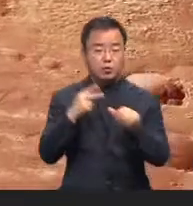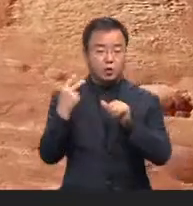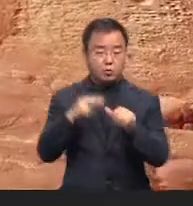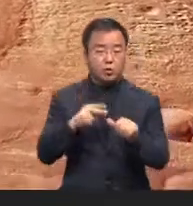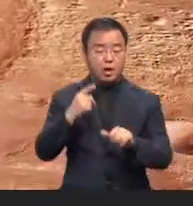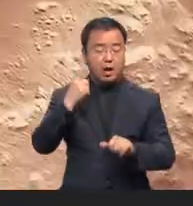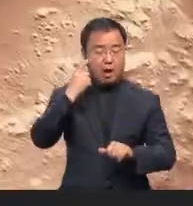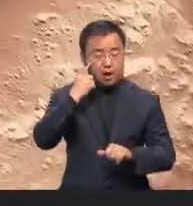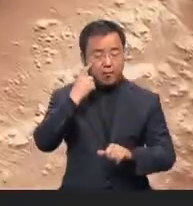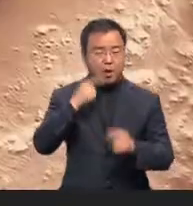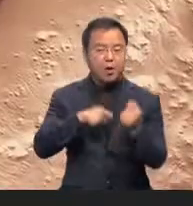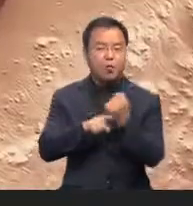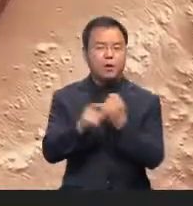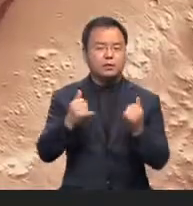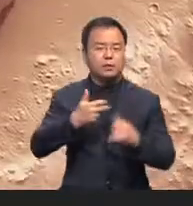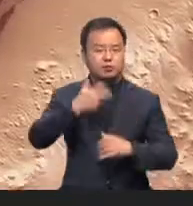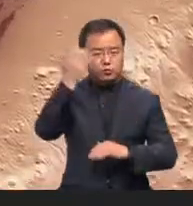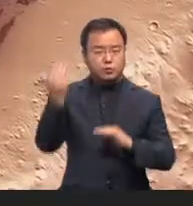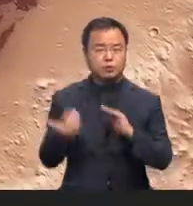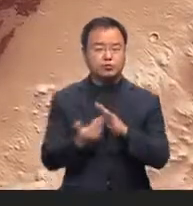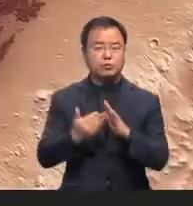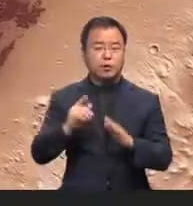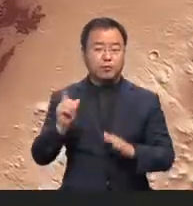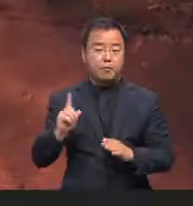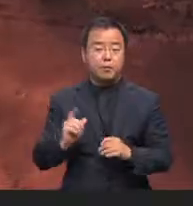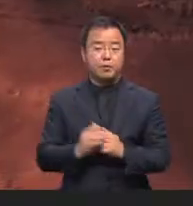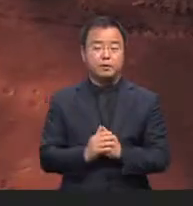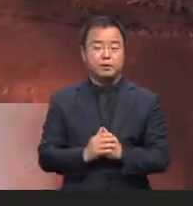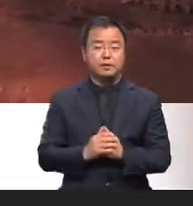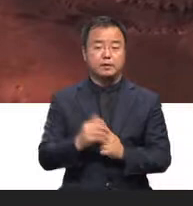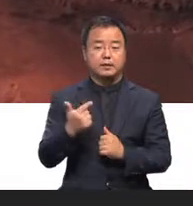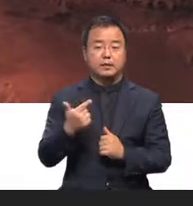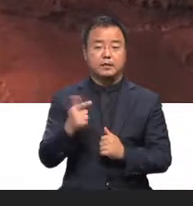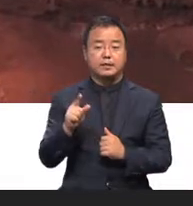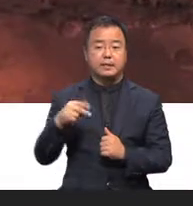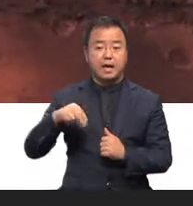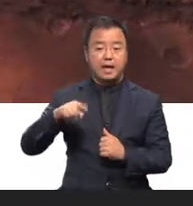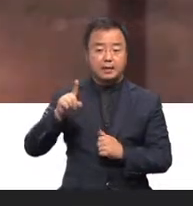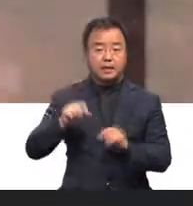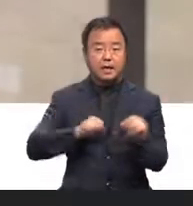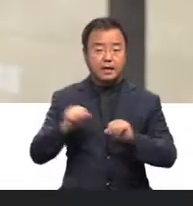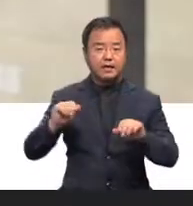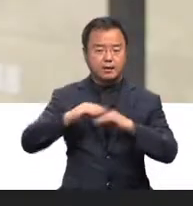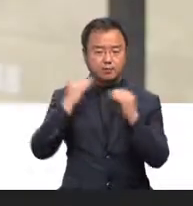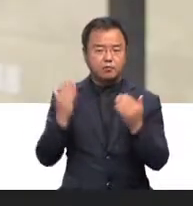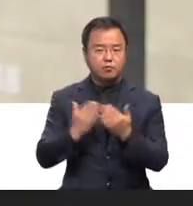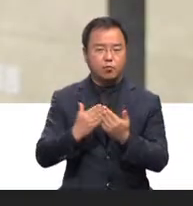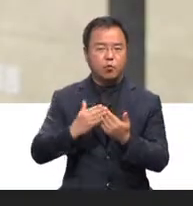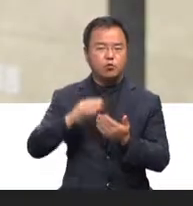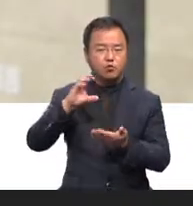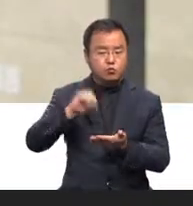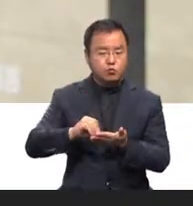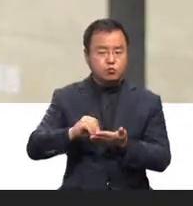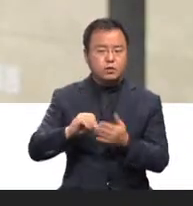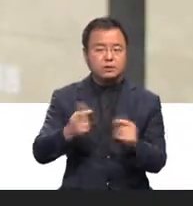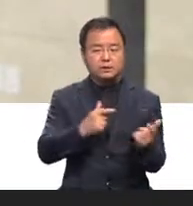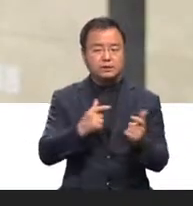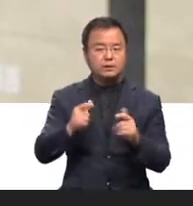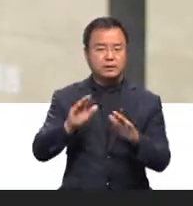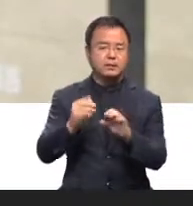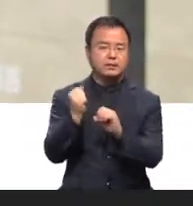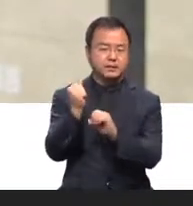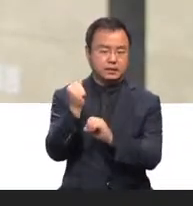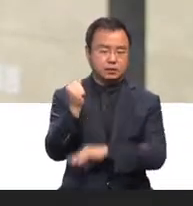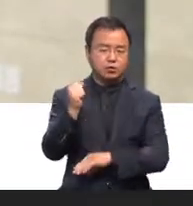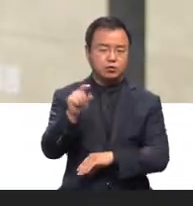과학자들은 어떤 꿈을 이루려고 하는 걸까요? 나사에서 하는 이 모든 미션들은 결국은 굉장히